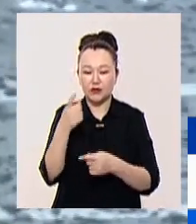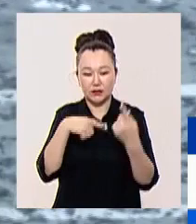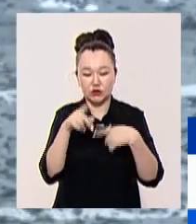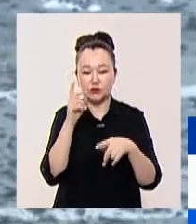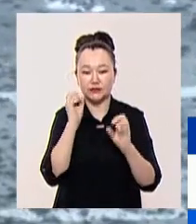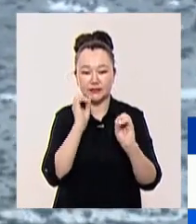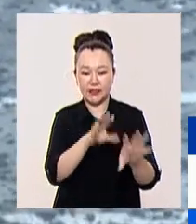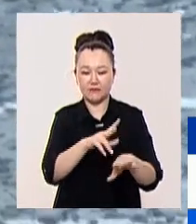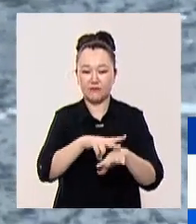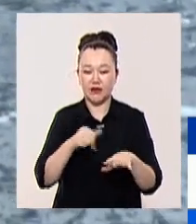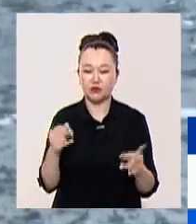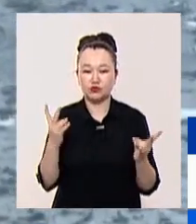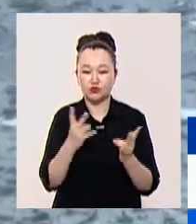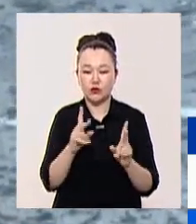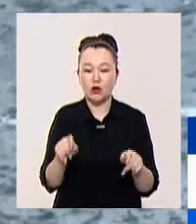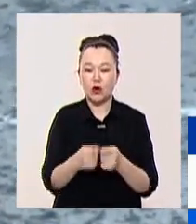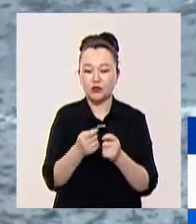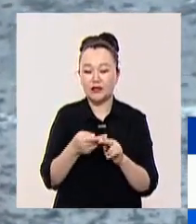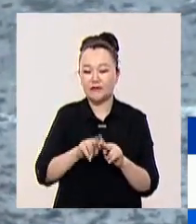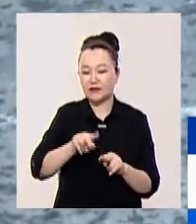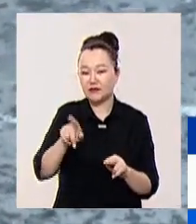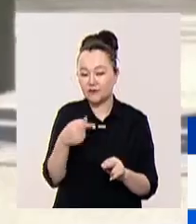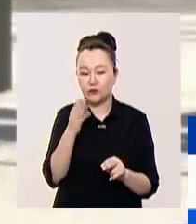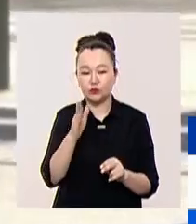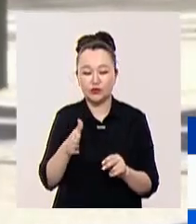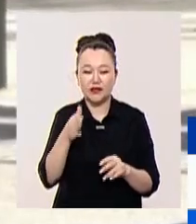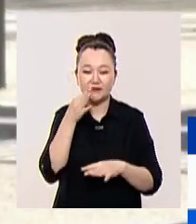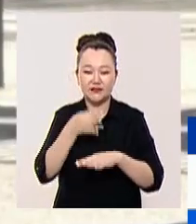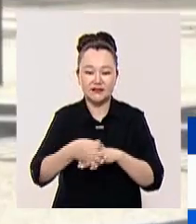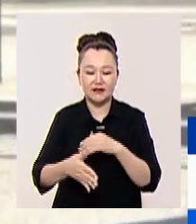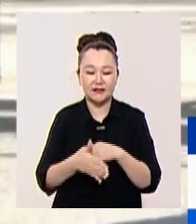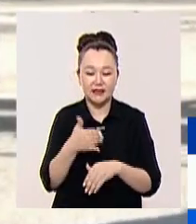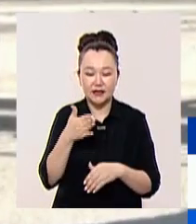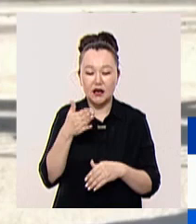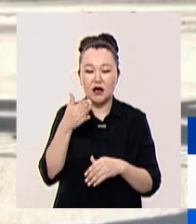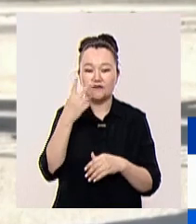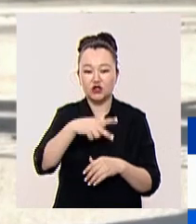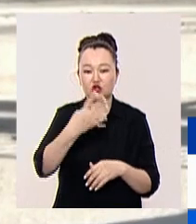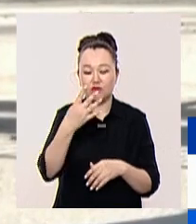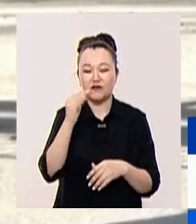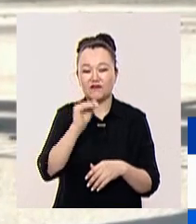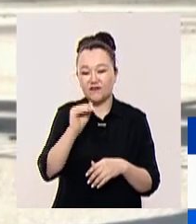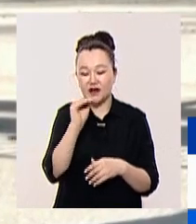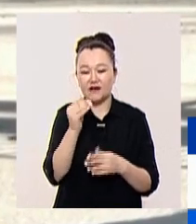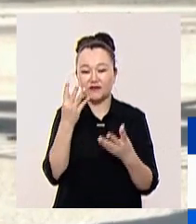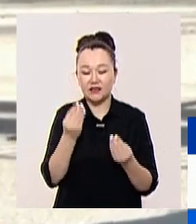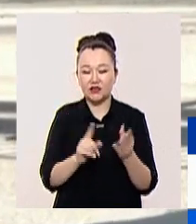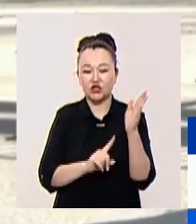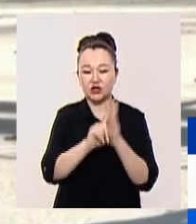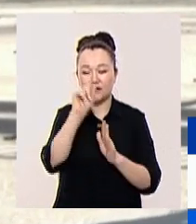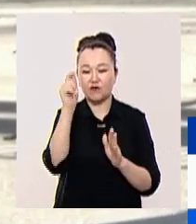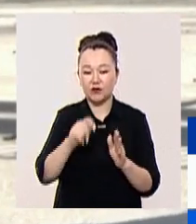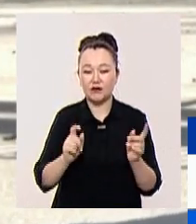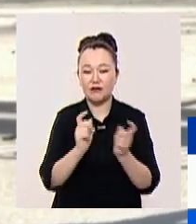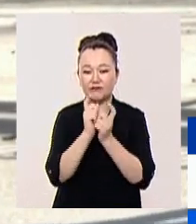необходимо будет сдать в полицию. Нарушителям этого требования грозит уголовная ответственность. 24 февраля, в день начала военного